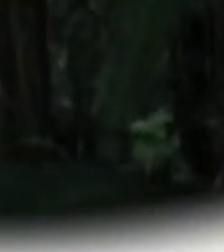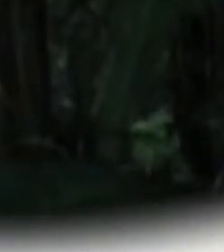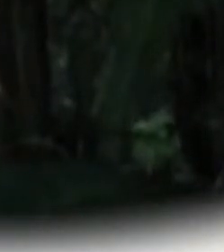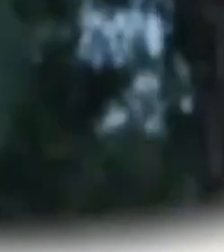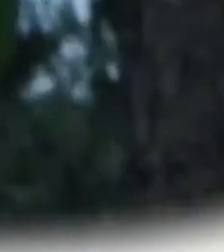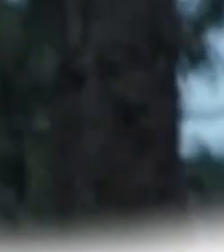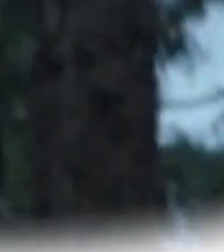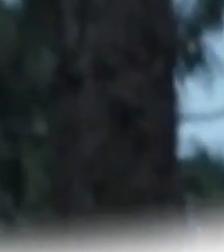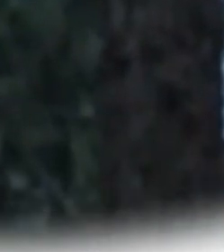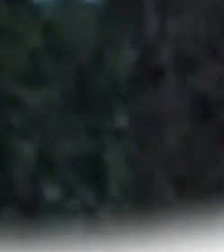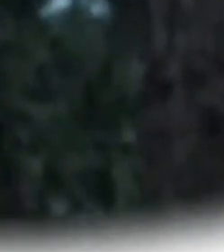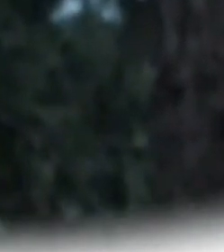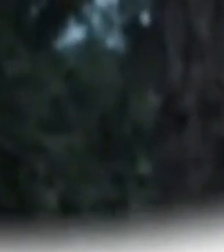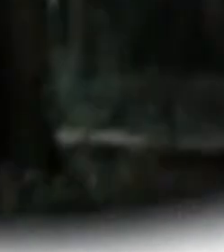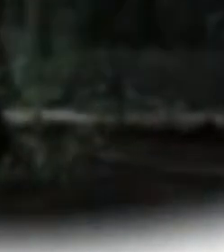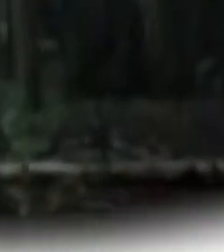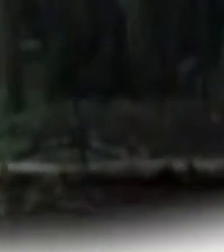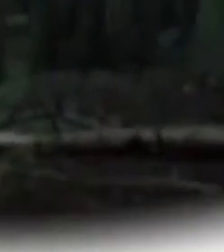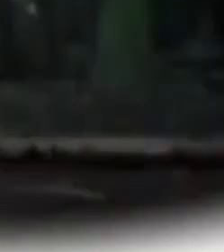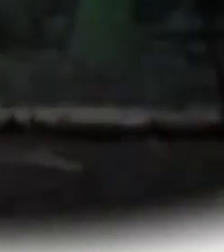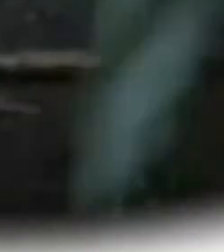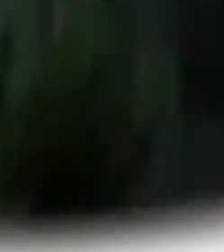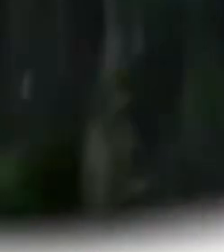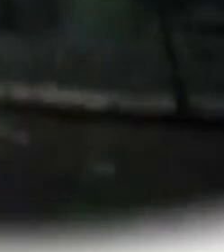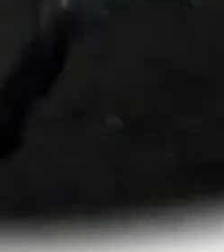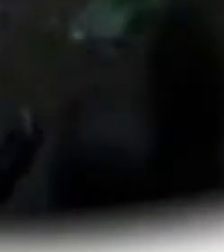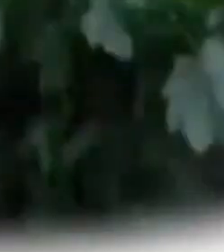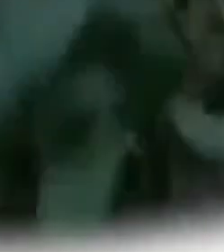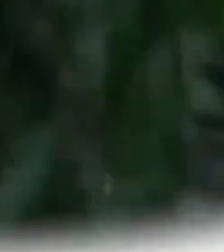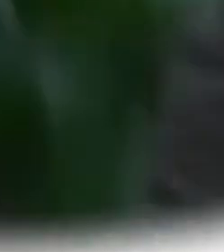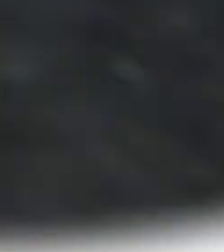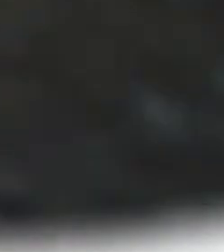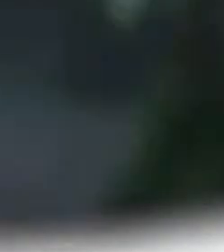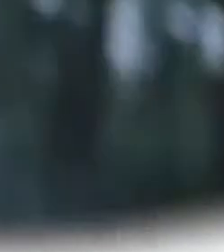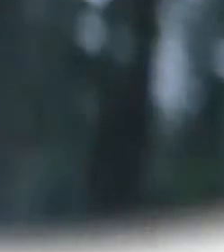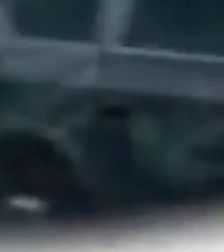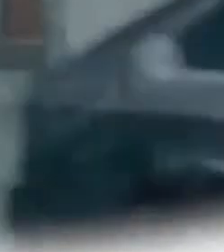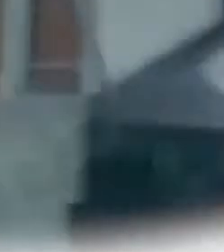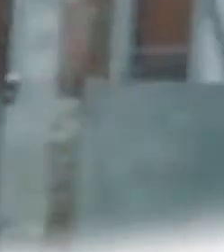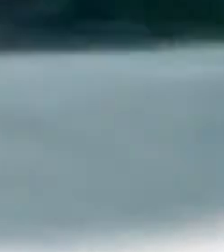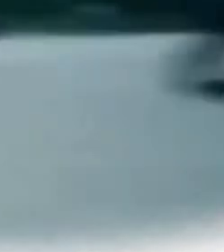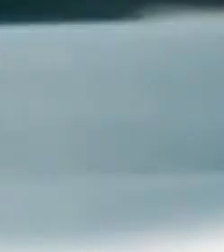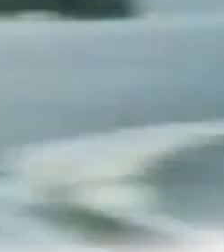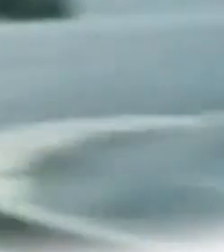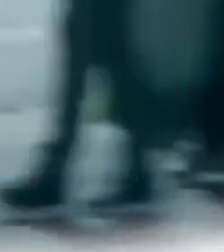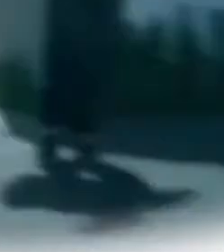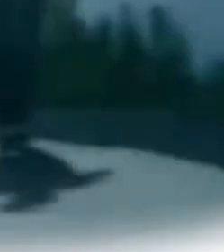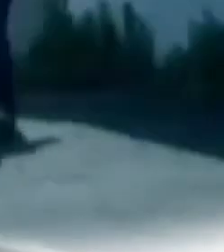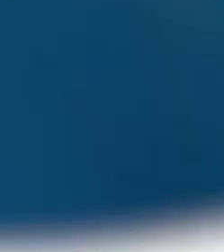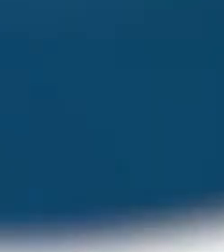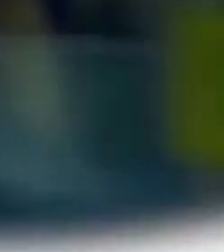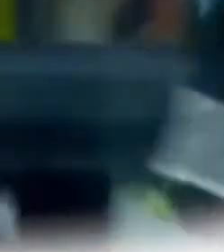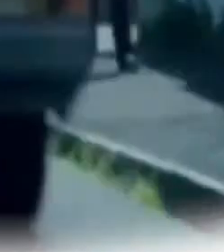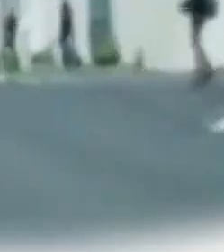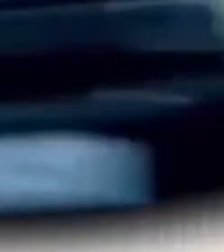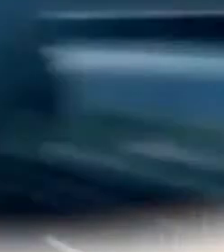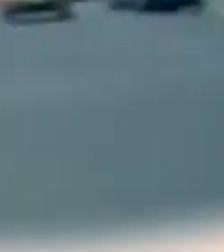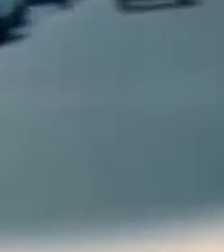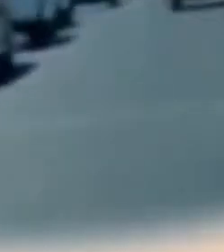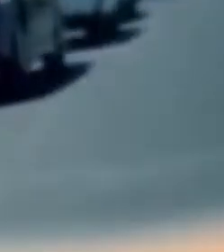Kameme TV muthegi wa ruriri nirakurehera thenema moto zaidi. Tanze sasa mtazamaji mtaani